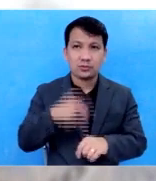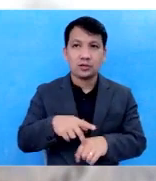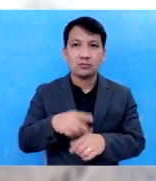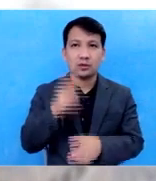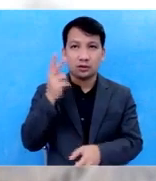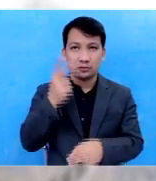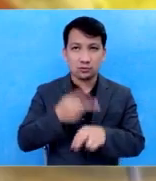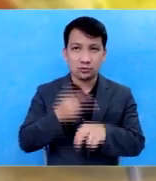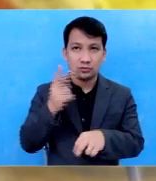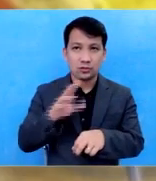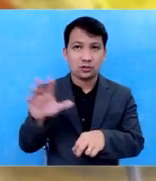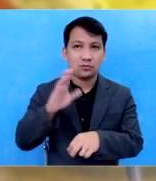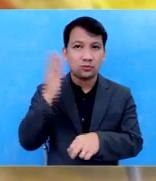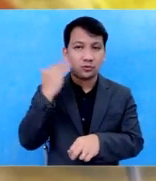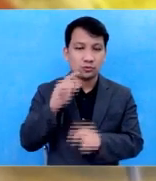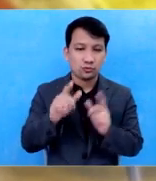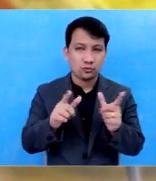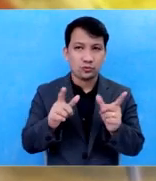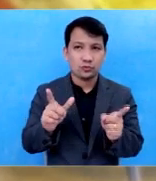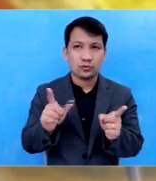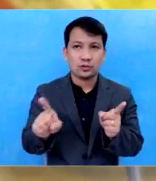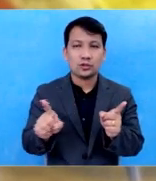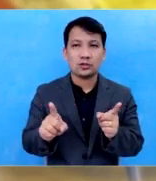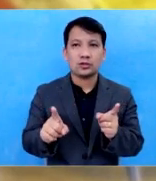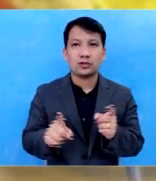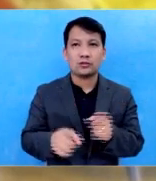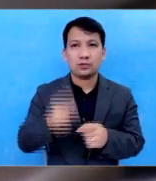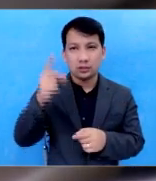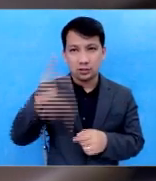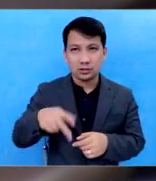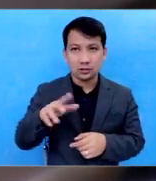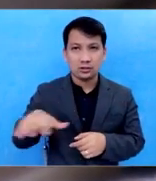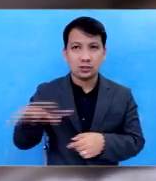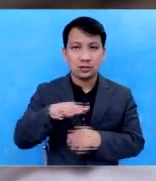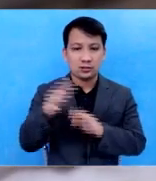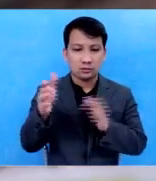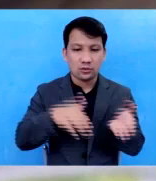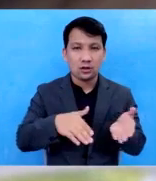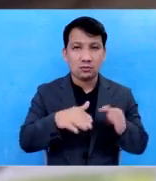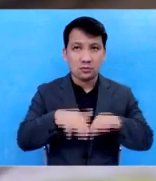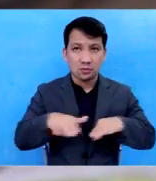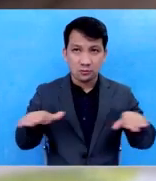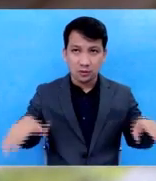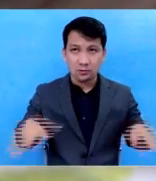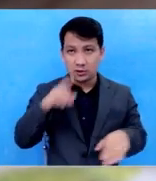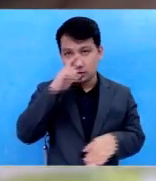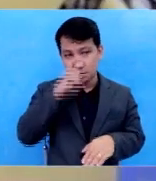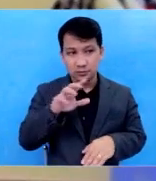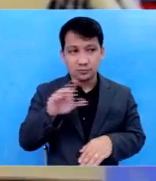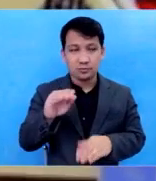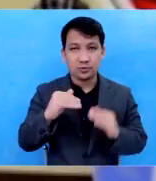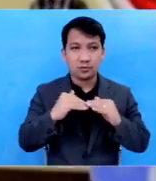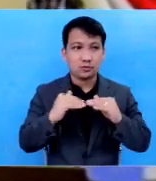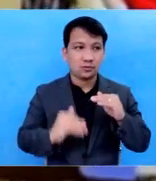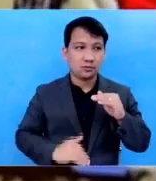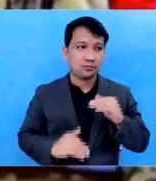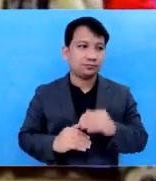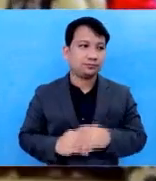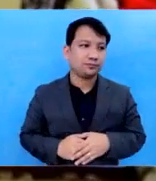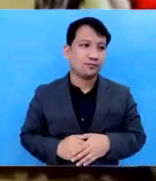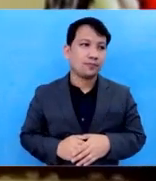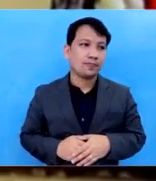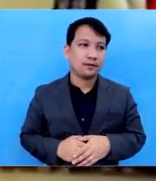noong 2021. Higit kalahati ng mga kaso at namatay ay mga bata na 15 anyos pababa. Ayon sa mga